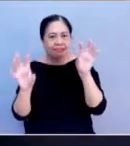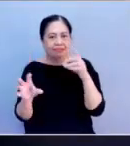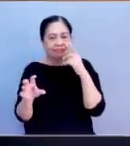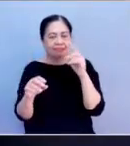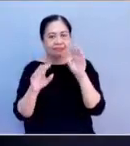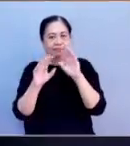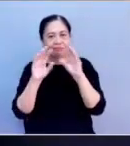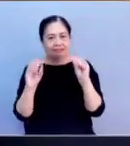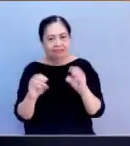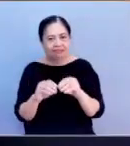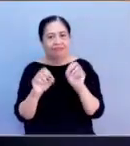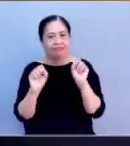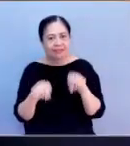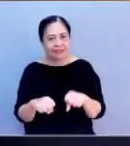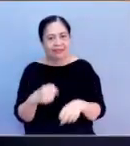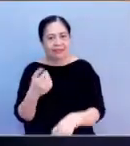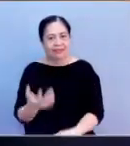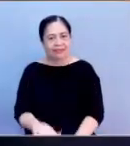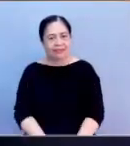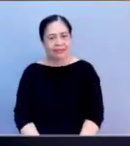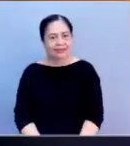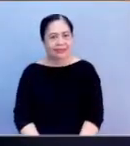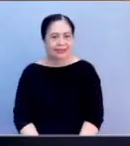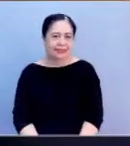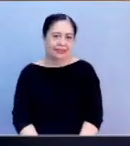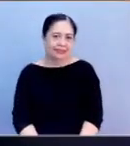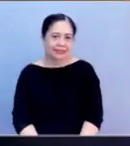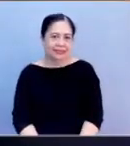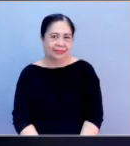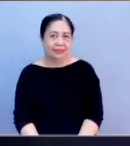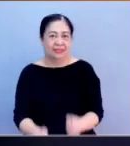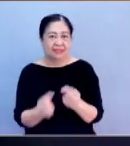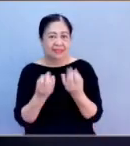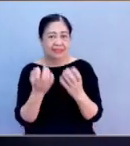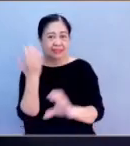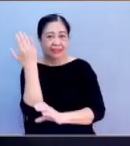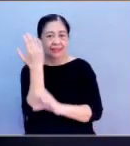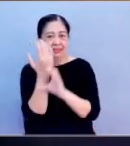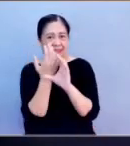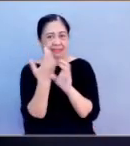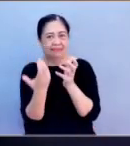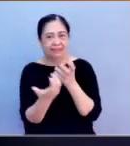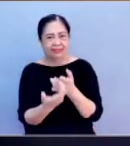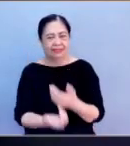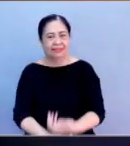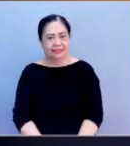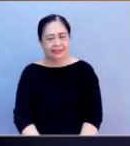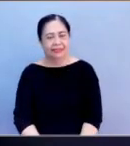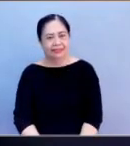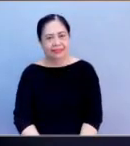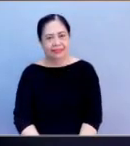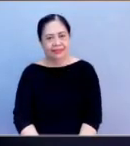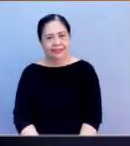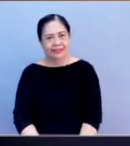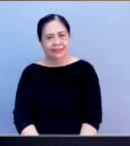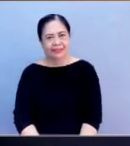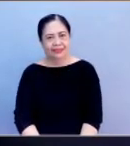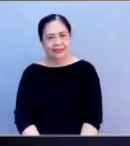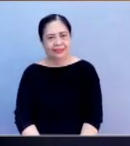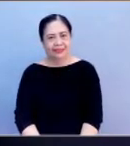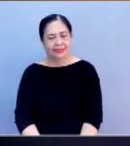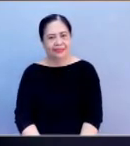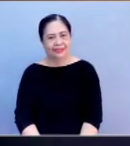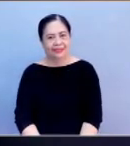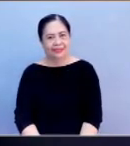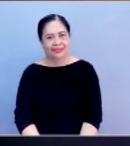pwede to. Di ba? Saka uso ngayon, condo living, di ba? Saktong-sakto yung mga ganito. bukas. Abi, okay. Paano mo ba dinidikit? Abi, tara, ay,